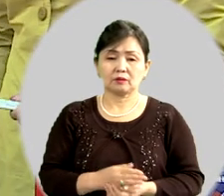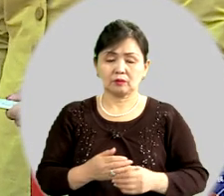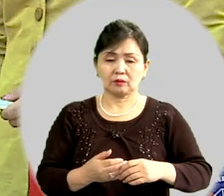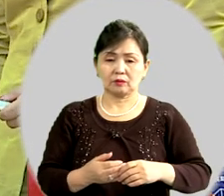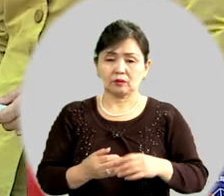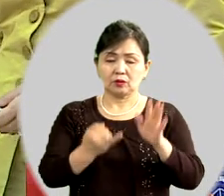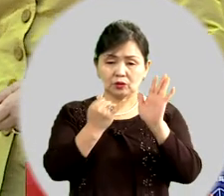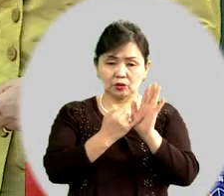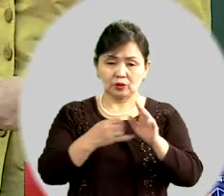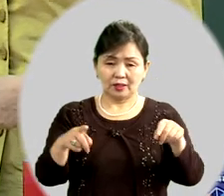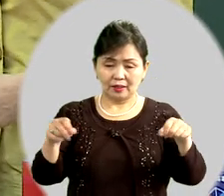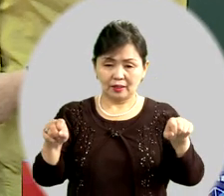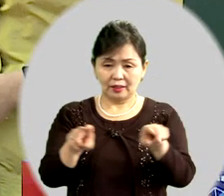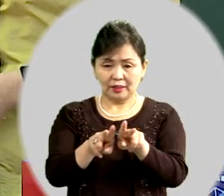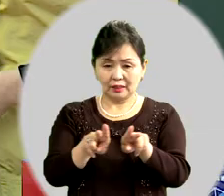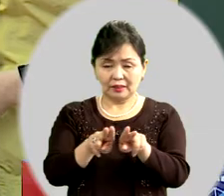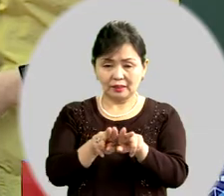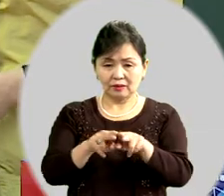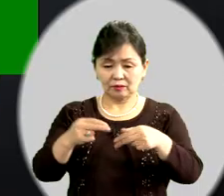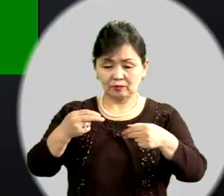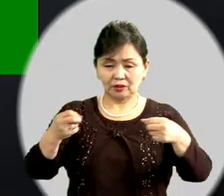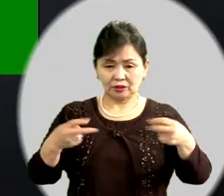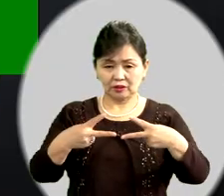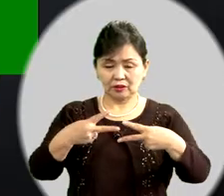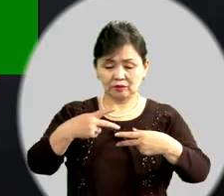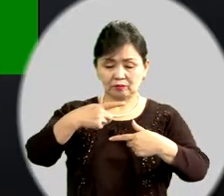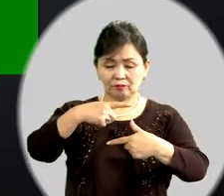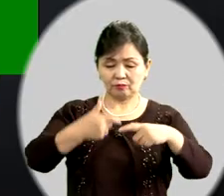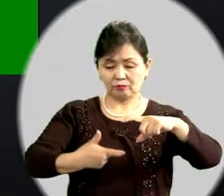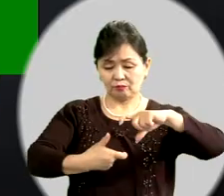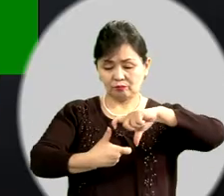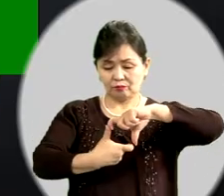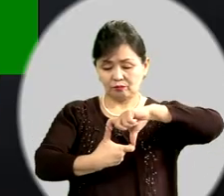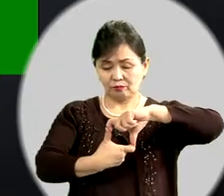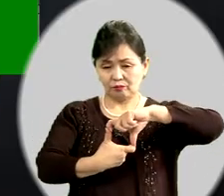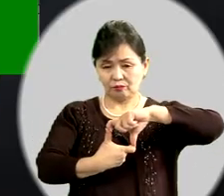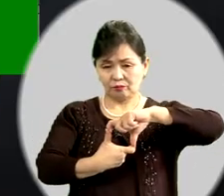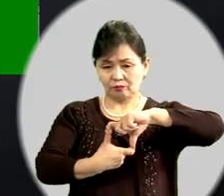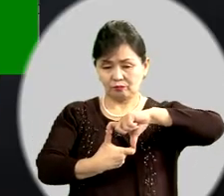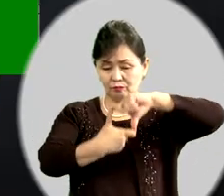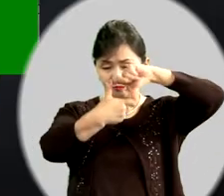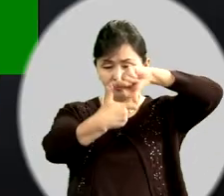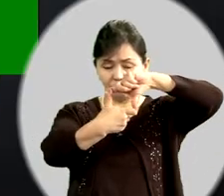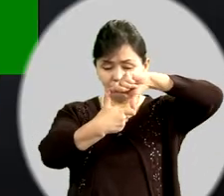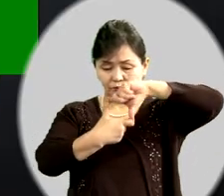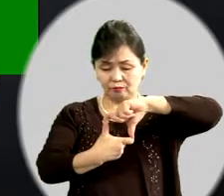Куб 6 ижилхэн квадратаас бүтсэн байна. За, эдгээр квадратууд нийлээд куб